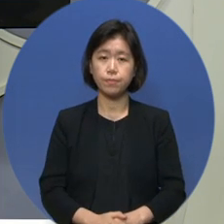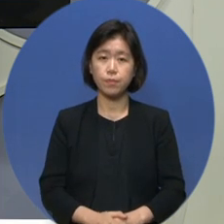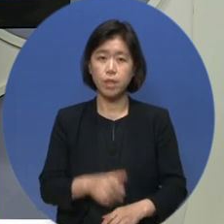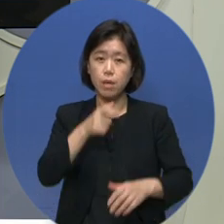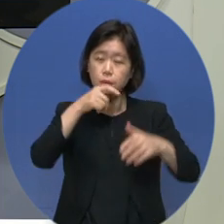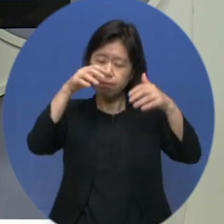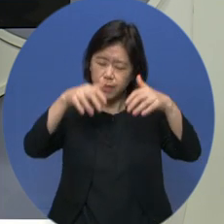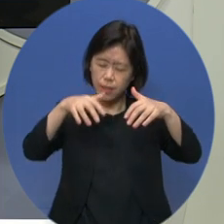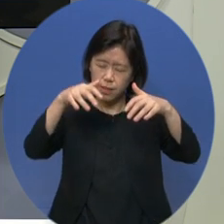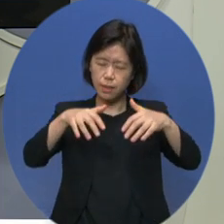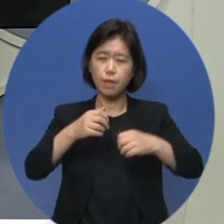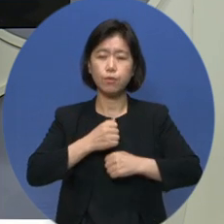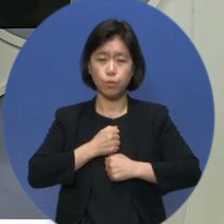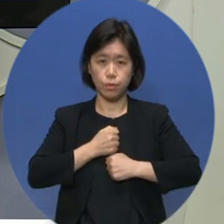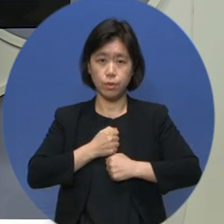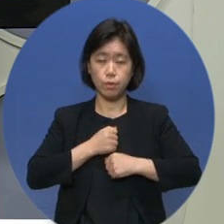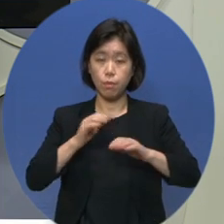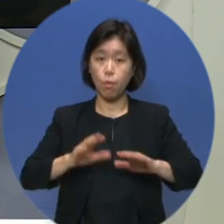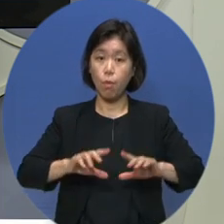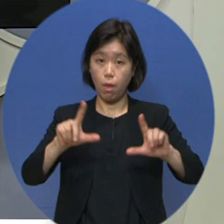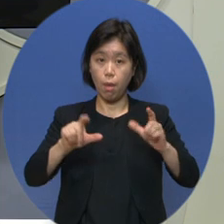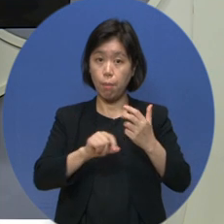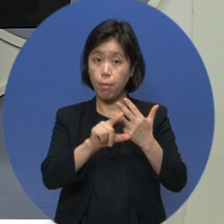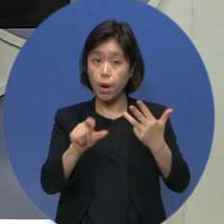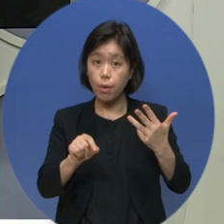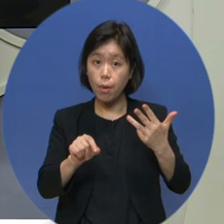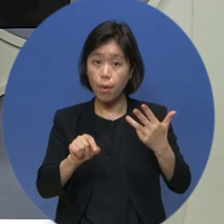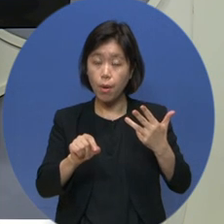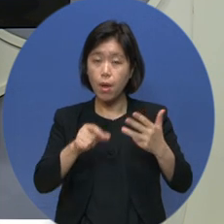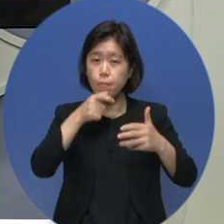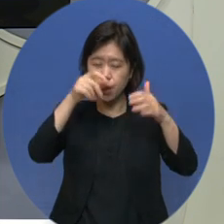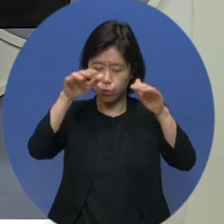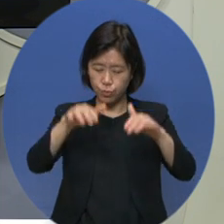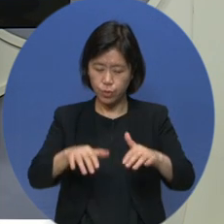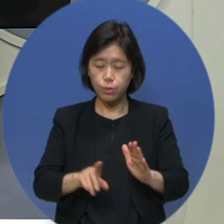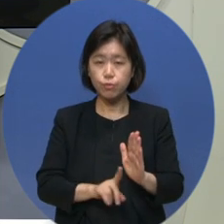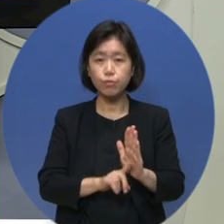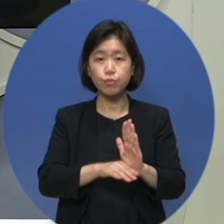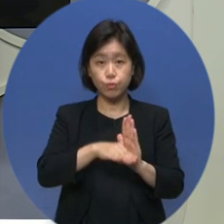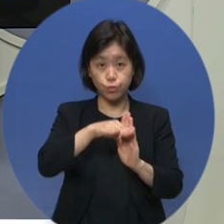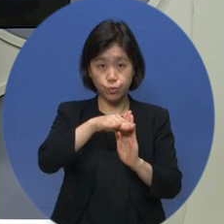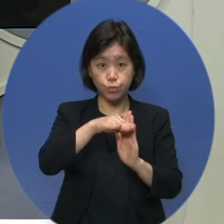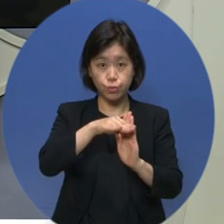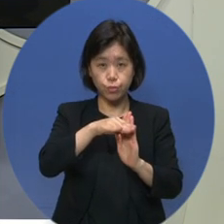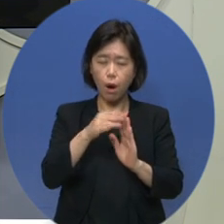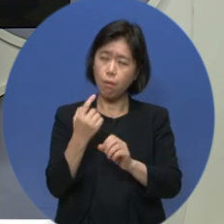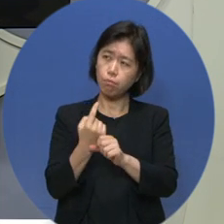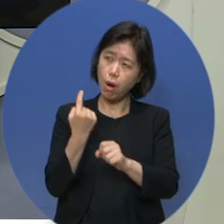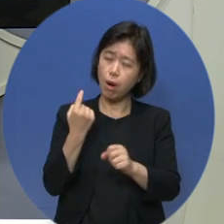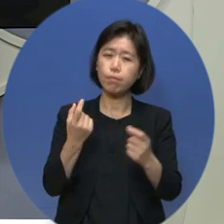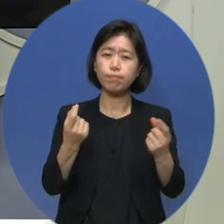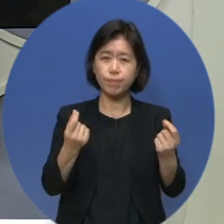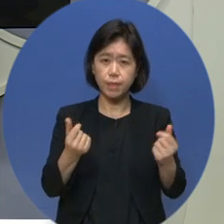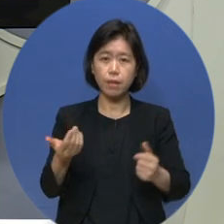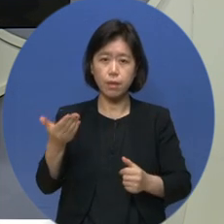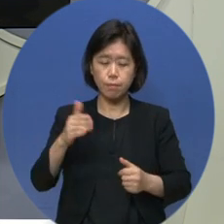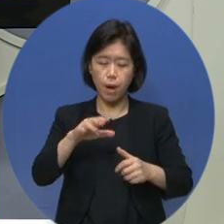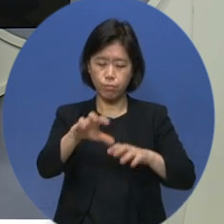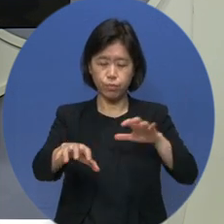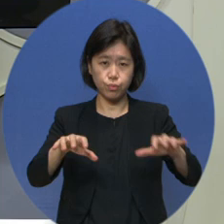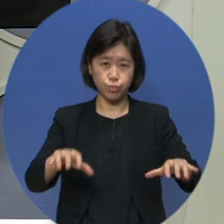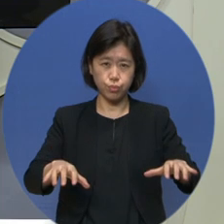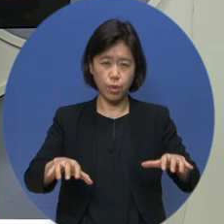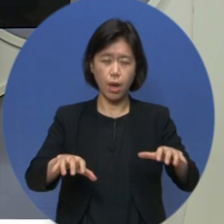조심해야겠습니다 올 8월 강수량은 평년과 비슷하거나 적겠지만 지역 편차가 커 일부 지역에서